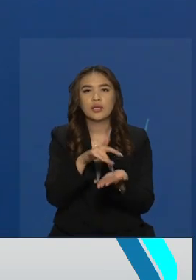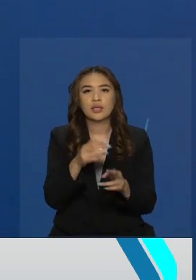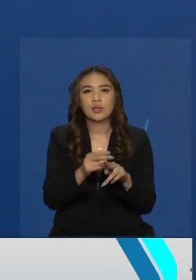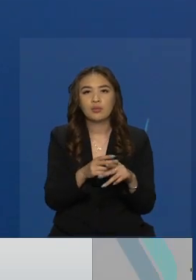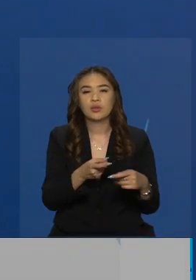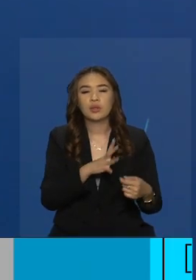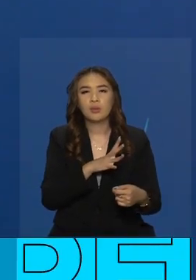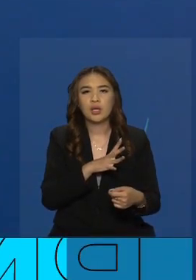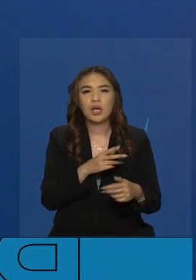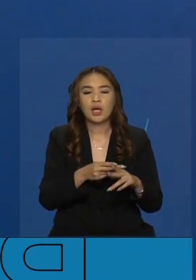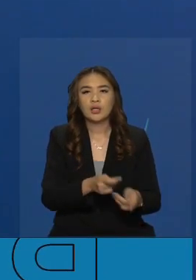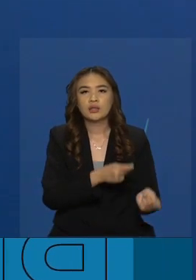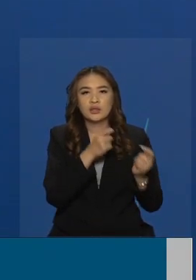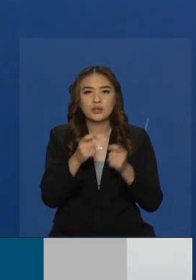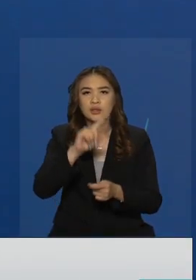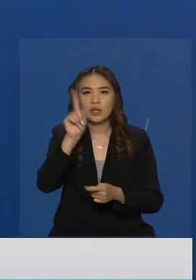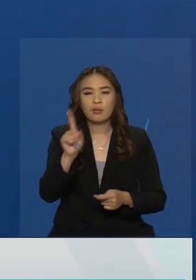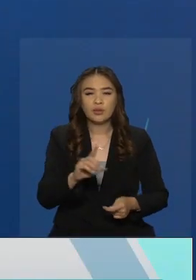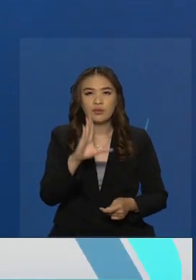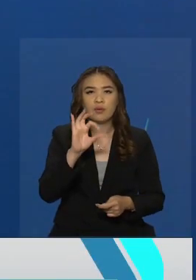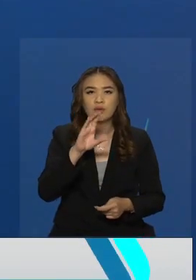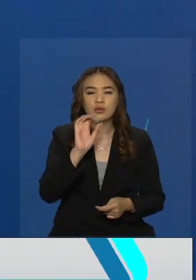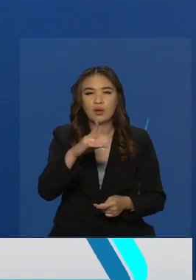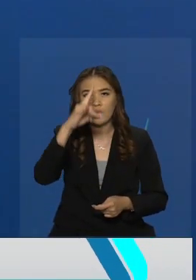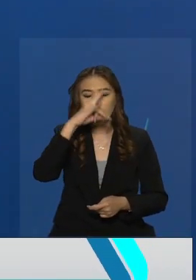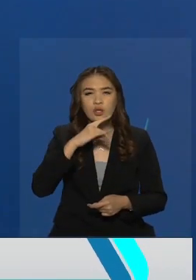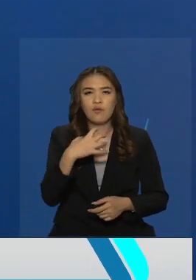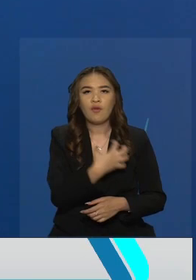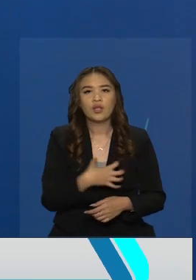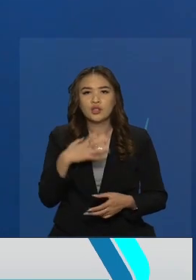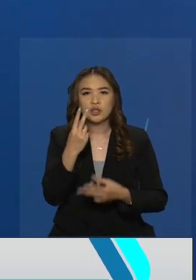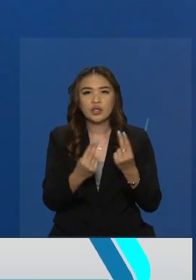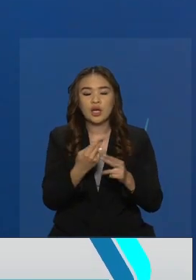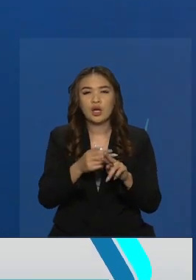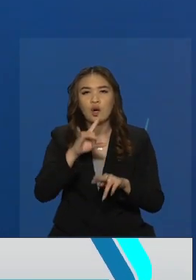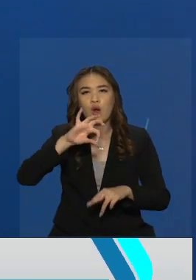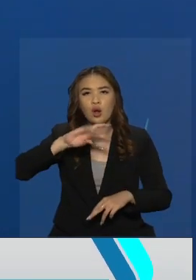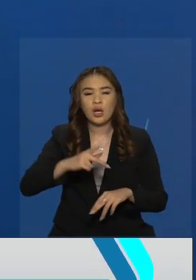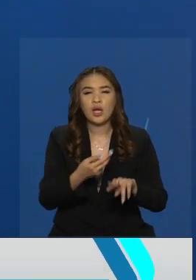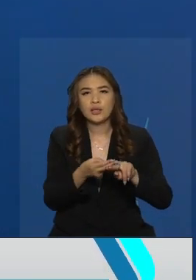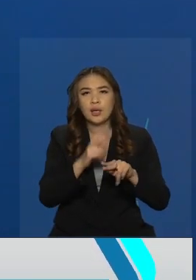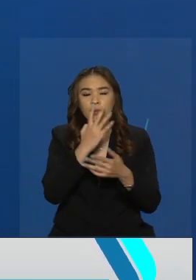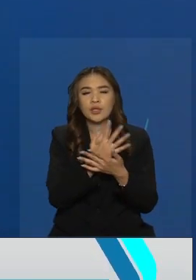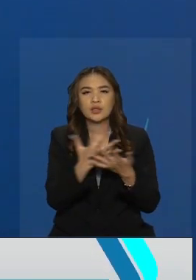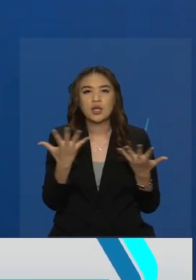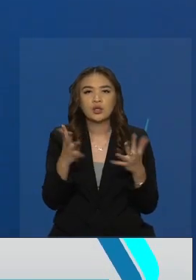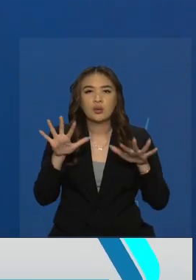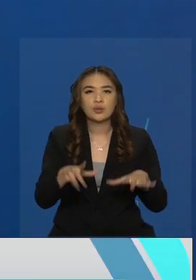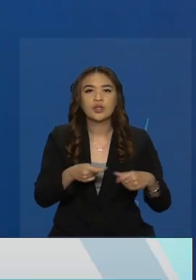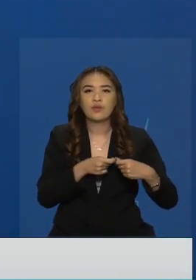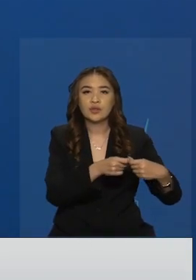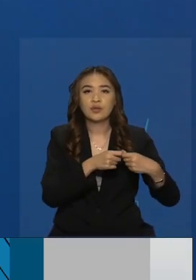сегодня трансформируется с запада на восток и Казахстан играет в этом очень важную роль ваше Государство это то место которое связывает